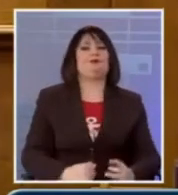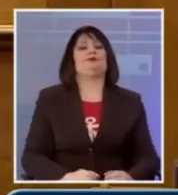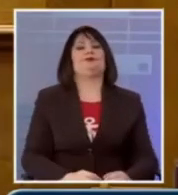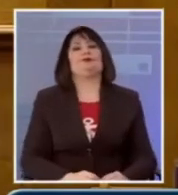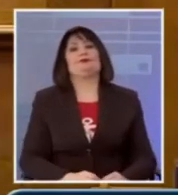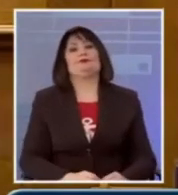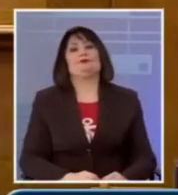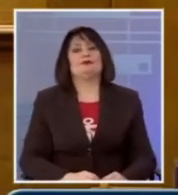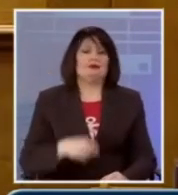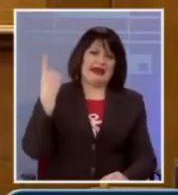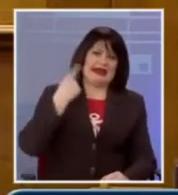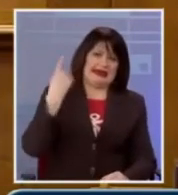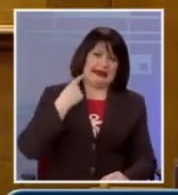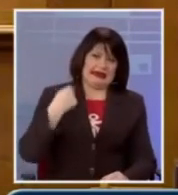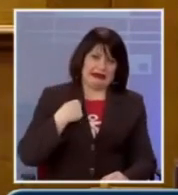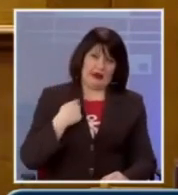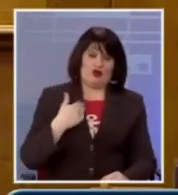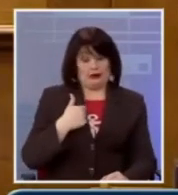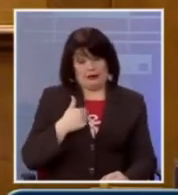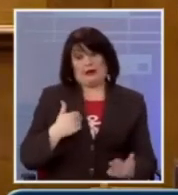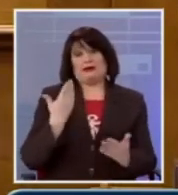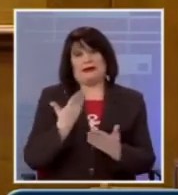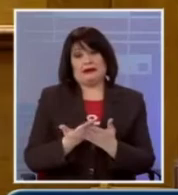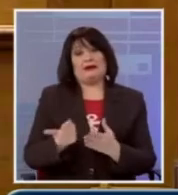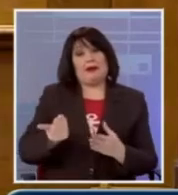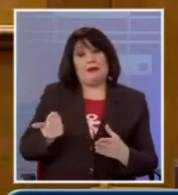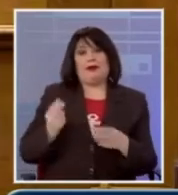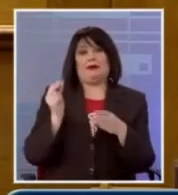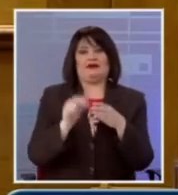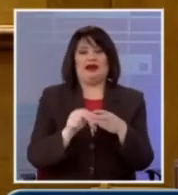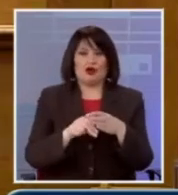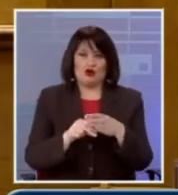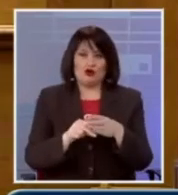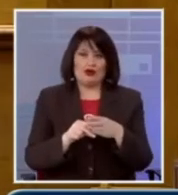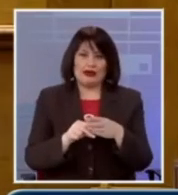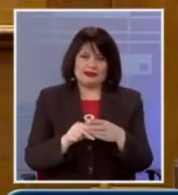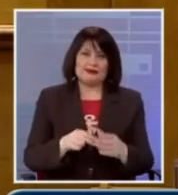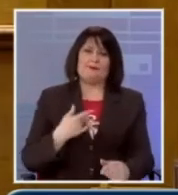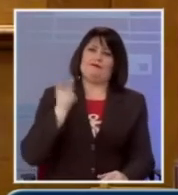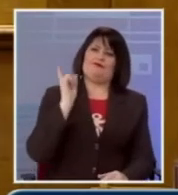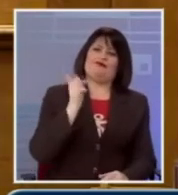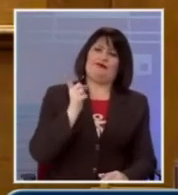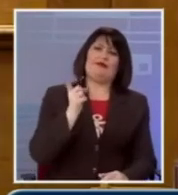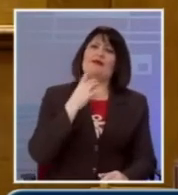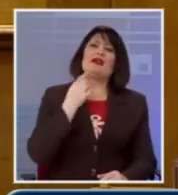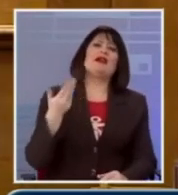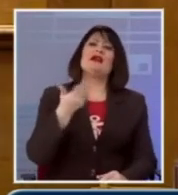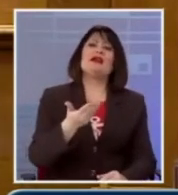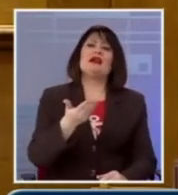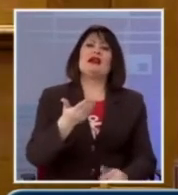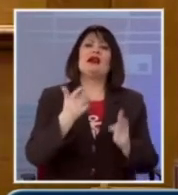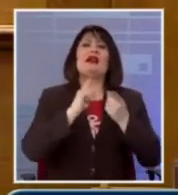Μας ασκείται κριτική ότι ζητήσαμε προεκλογικά, σας κάναμε κριτική προεκλογικά επειδή ζητήσατε επέκταση της